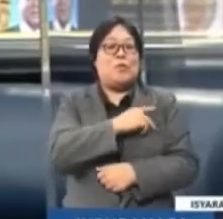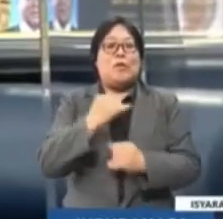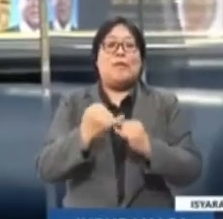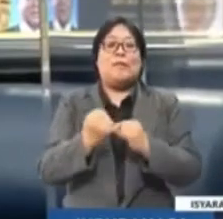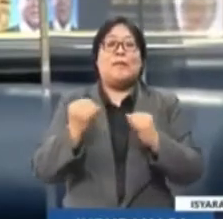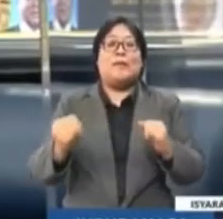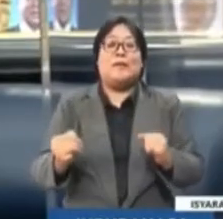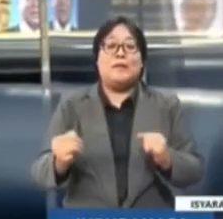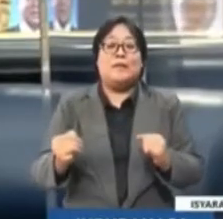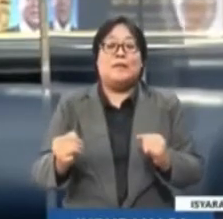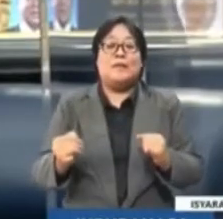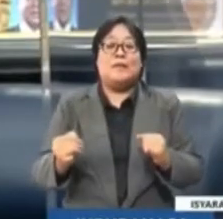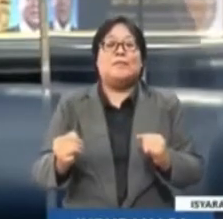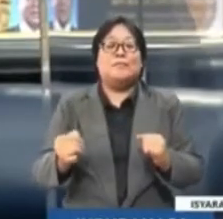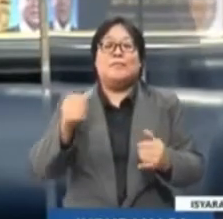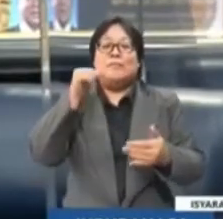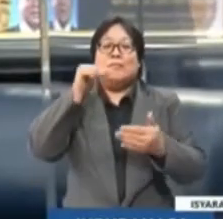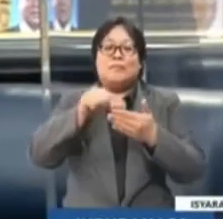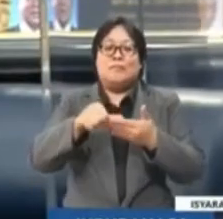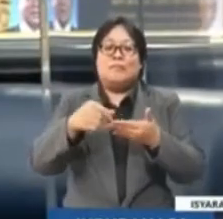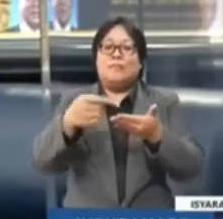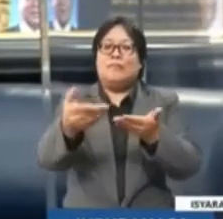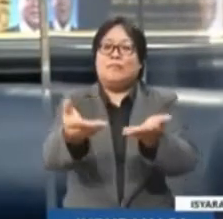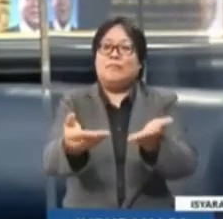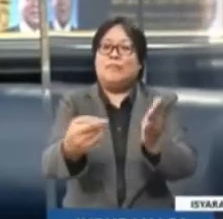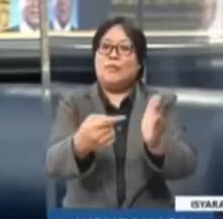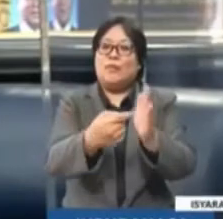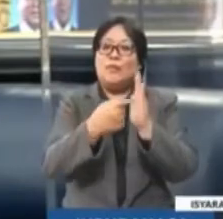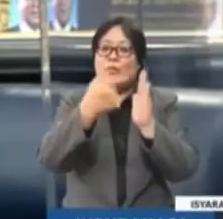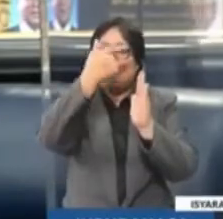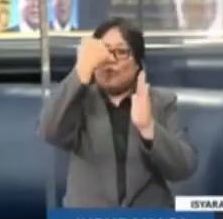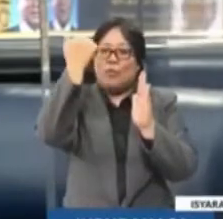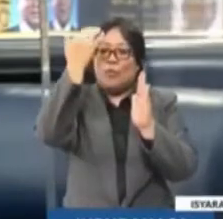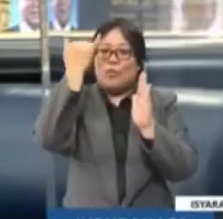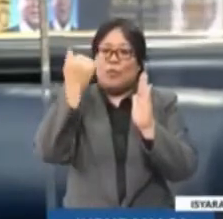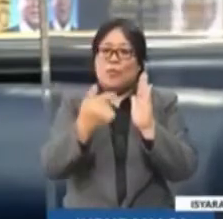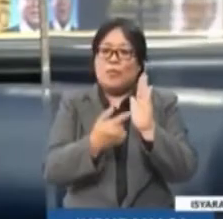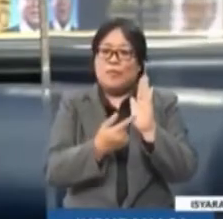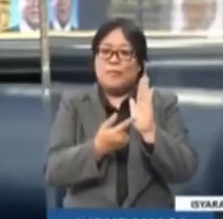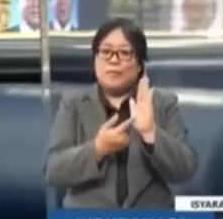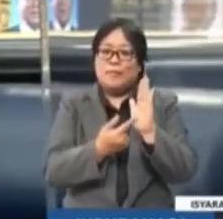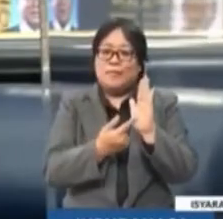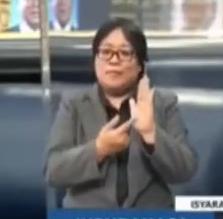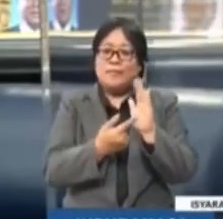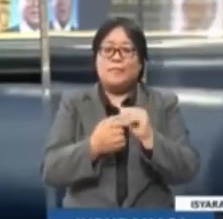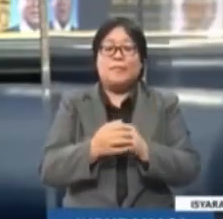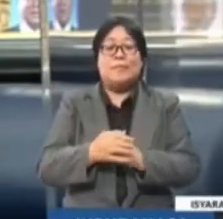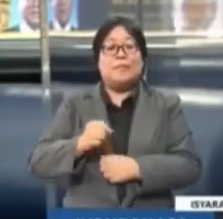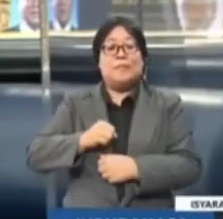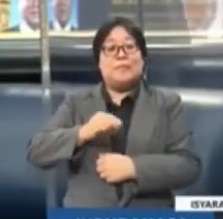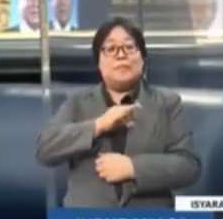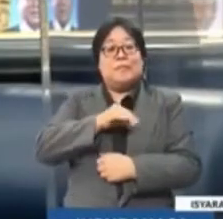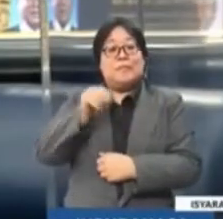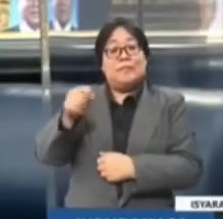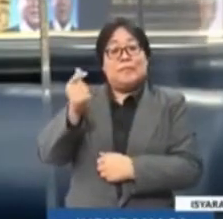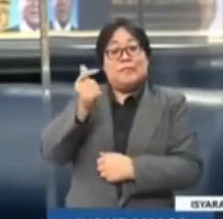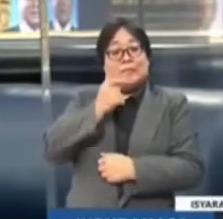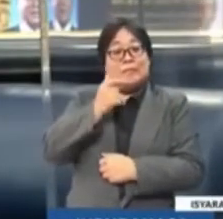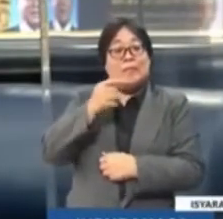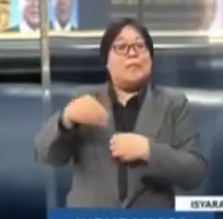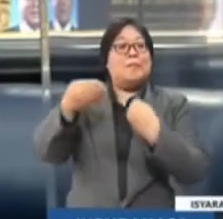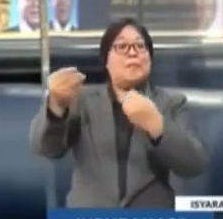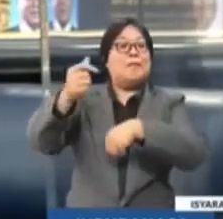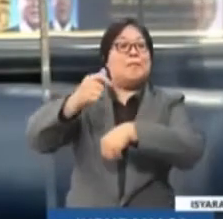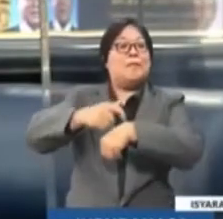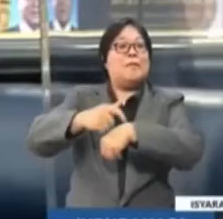kenet memutus surat mencoba dan senyawa awam yang enggan ini